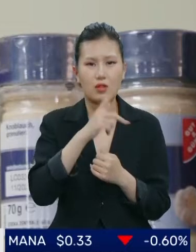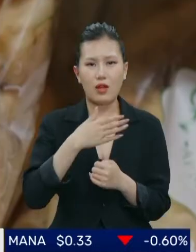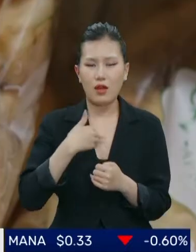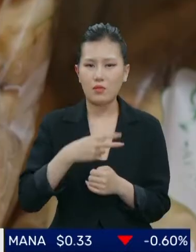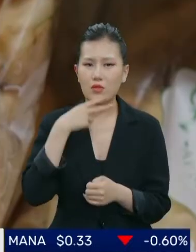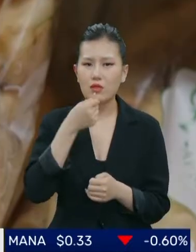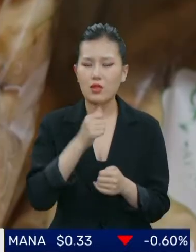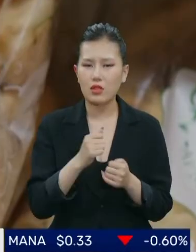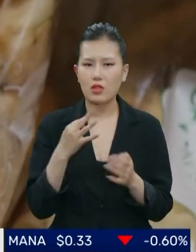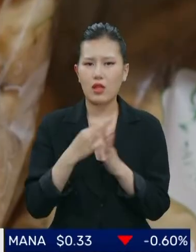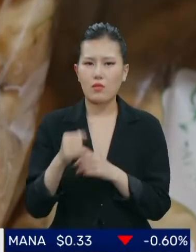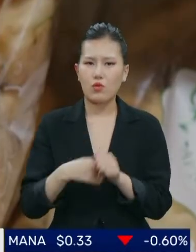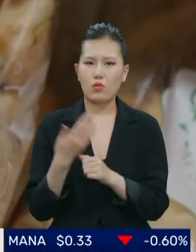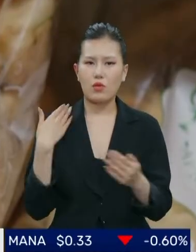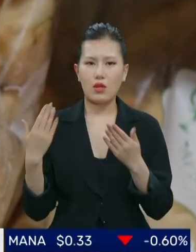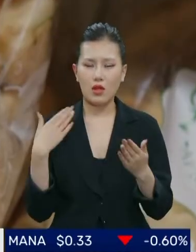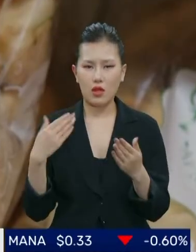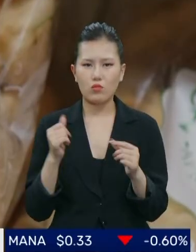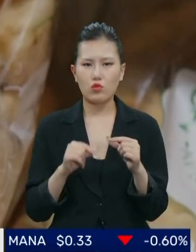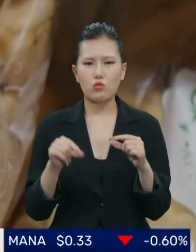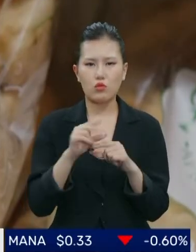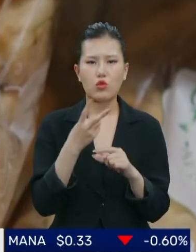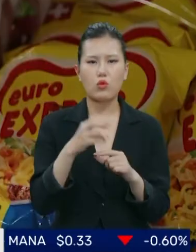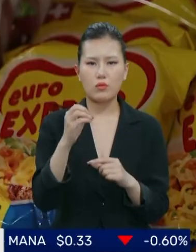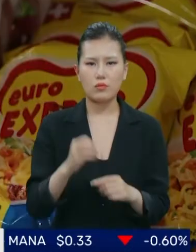8 жилийн өмнөхөөс өртөө 20% өссөн гэсэн үг юм.